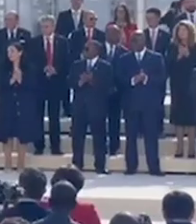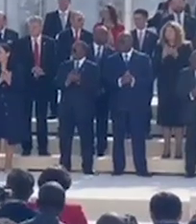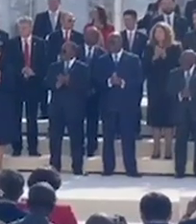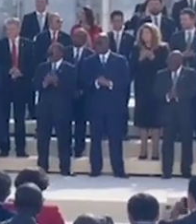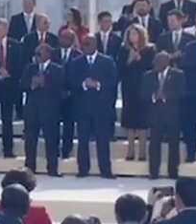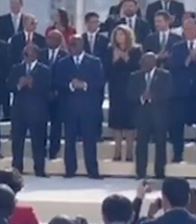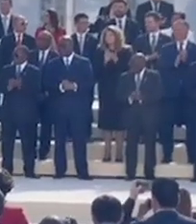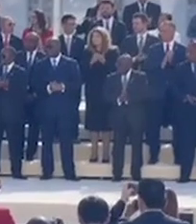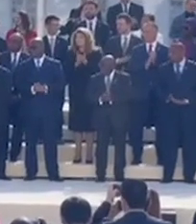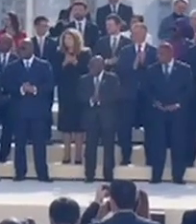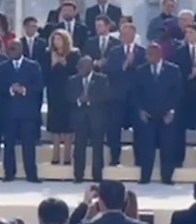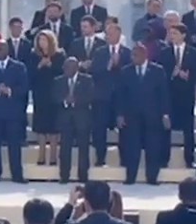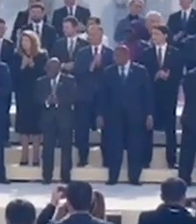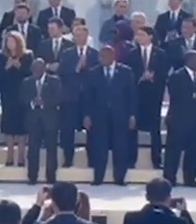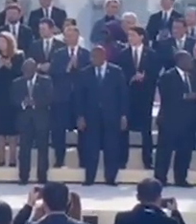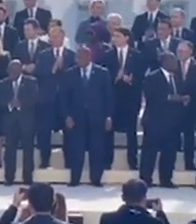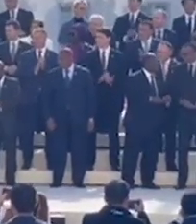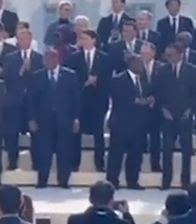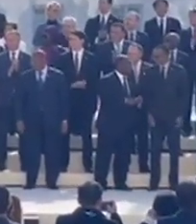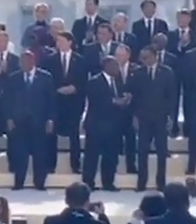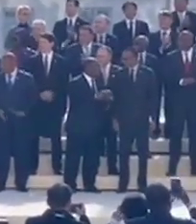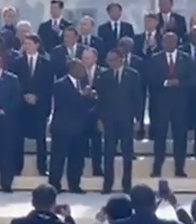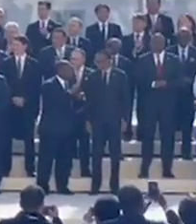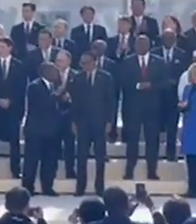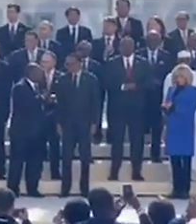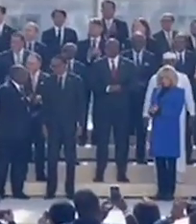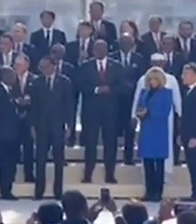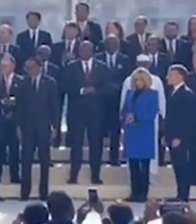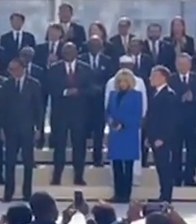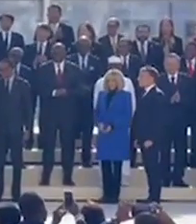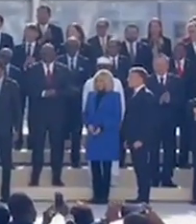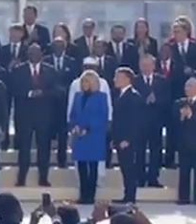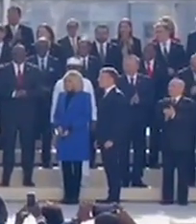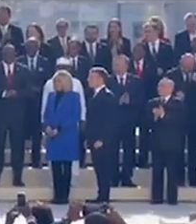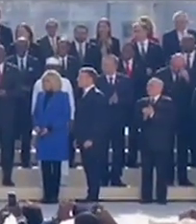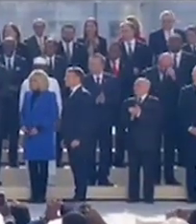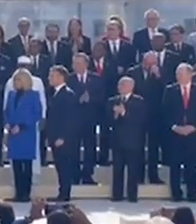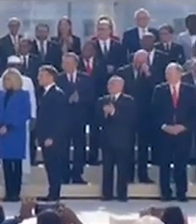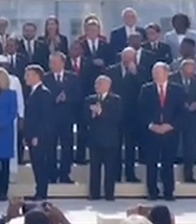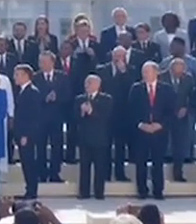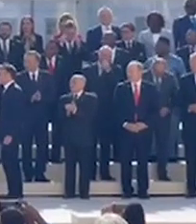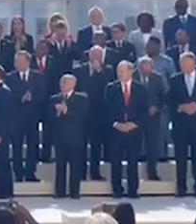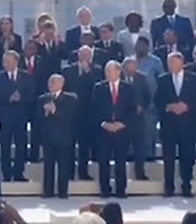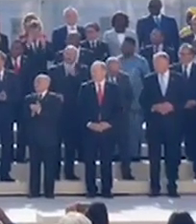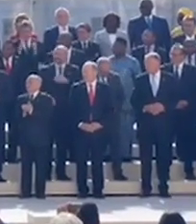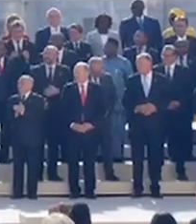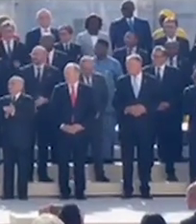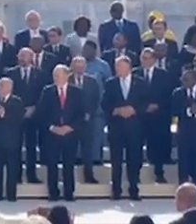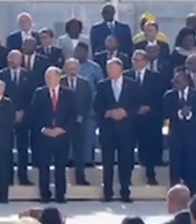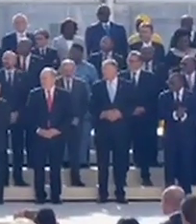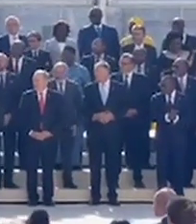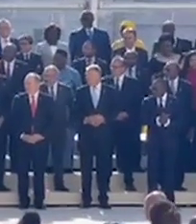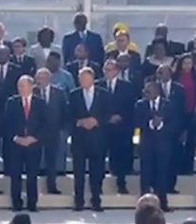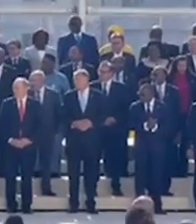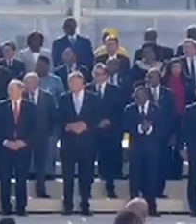pont entre les cultures, un pont qui doit être renforcé, surtout en Afrique, pour y créer plus d'opportunités pour les jeunes,